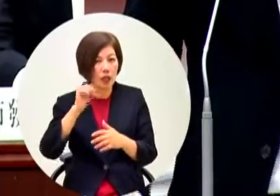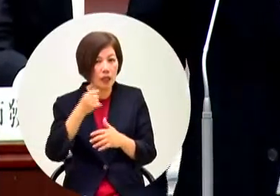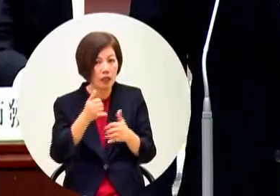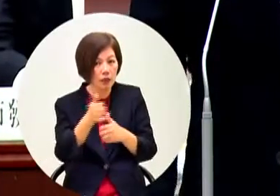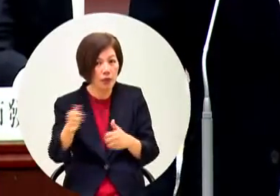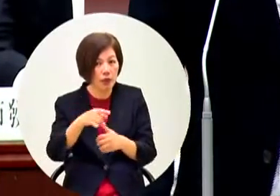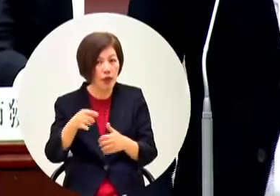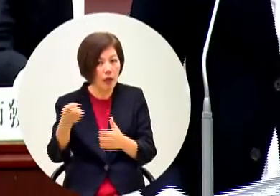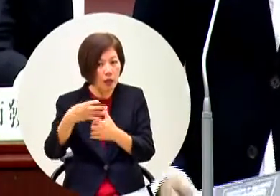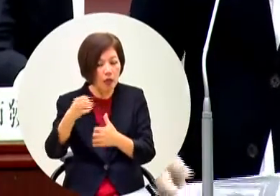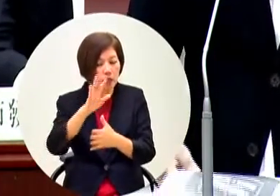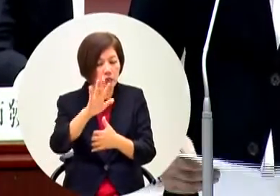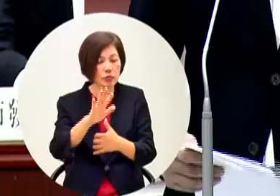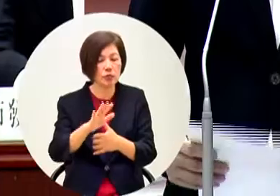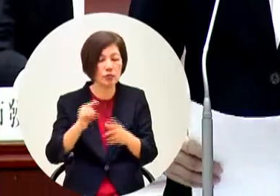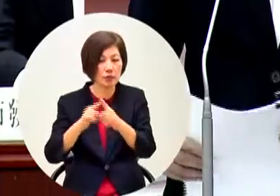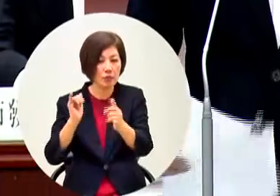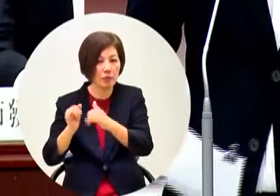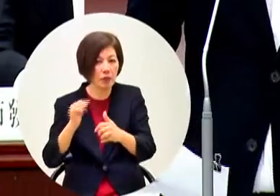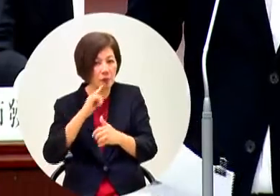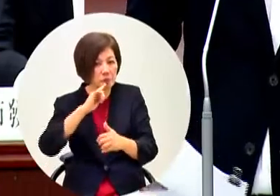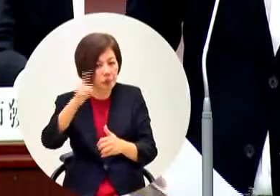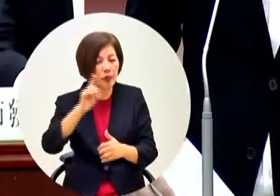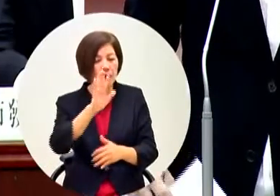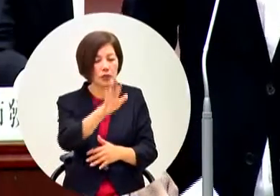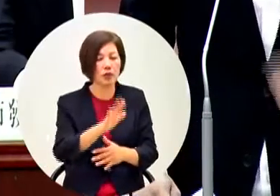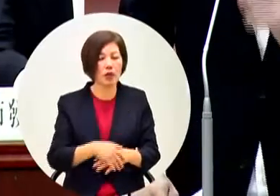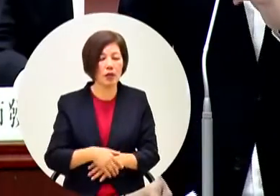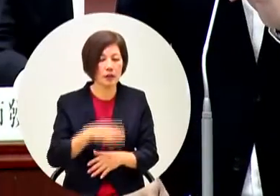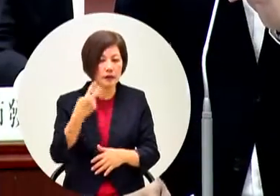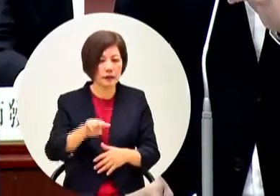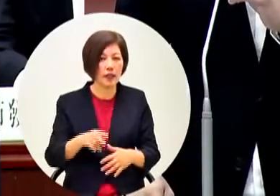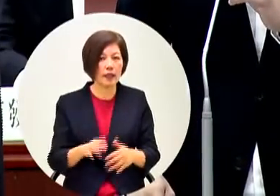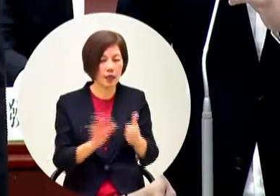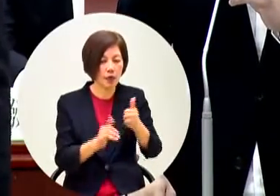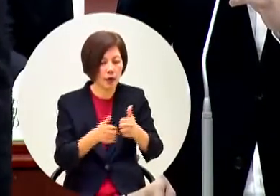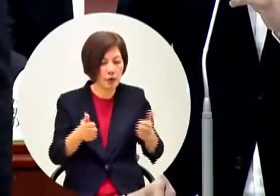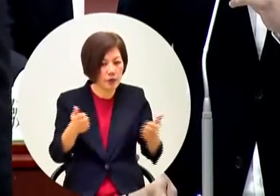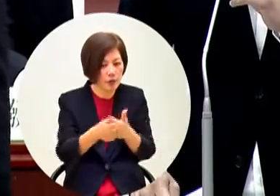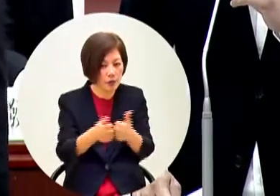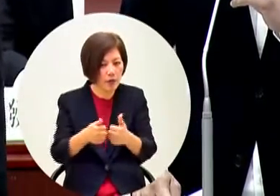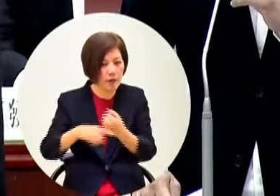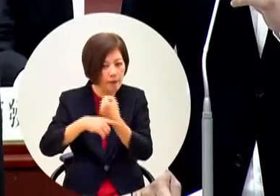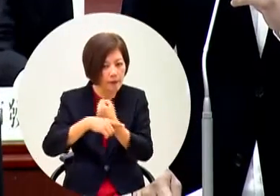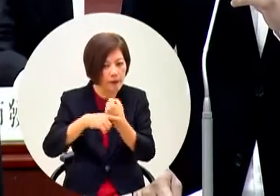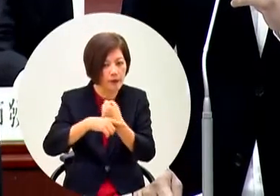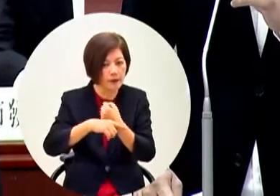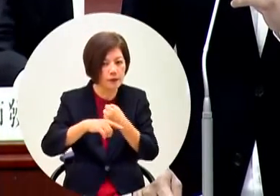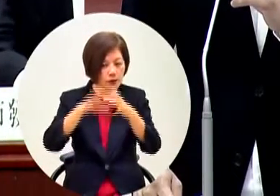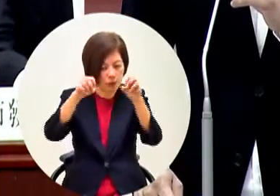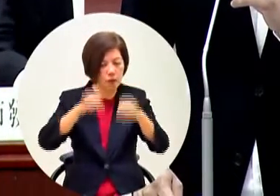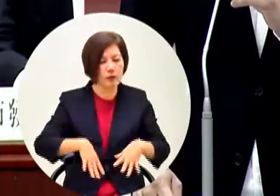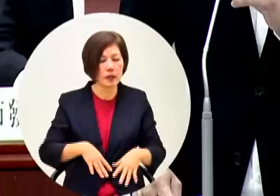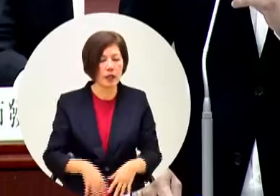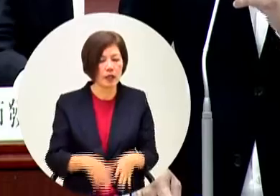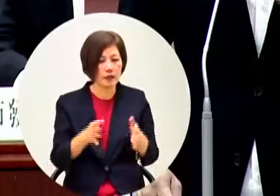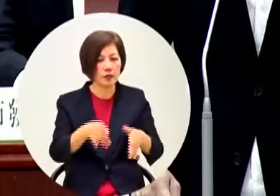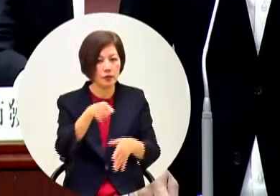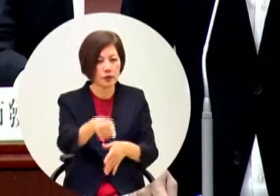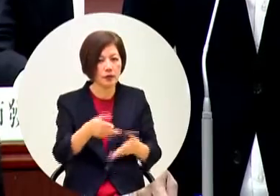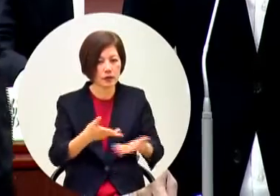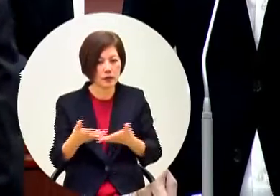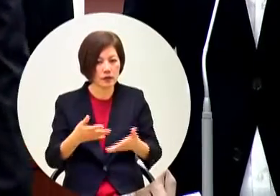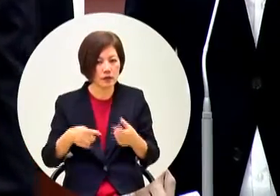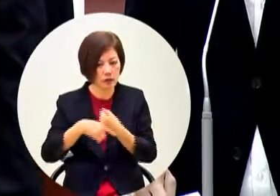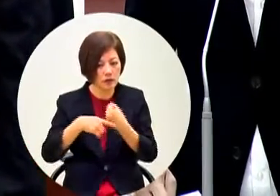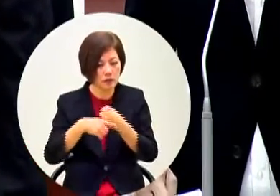到刚才讲的这一个委员会里面去做一个开会去研议。那我们会朝这一个方向来做一个研议。 现在是